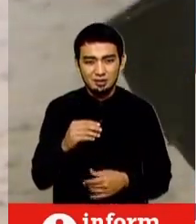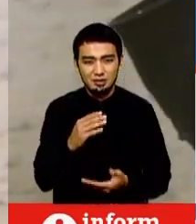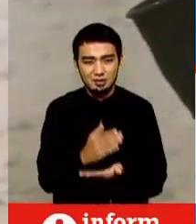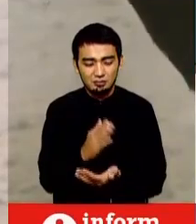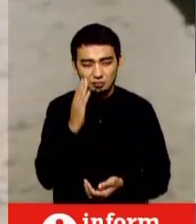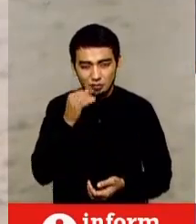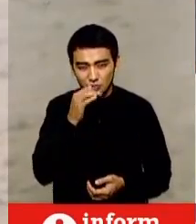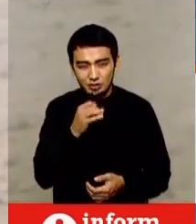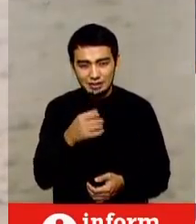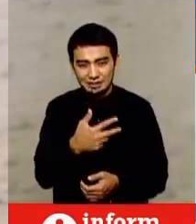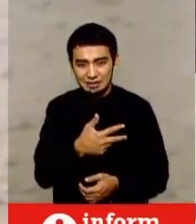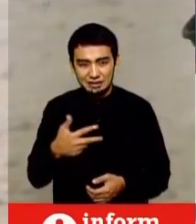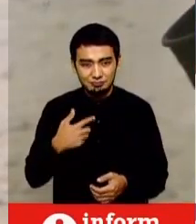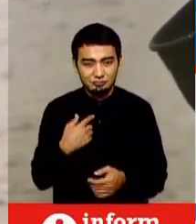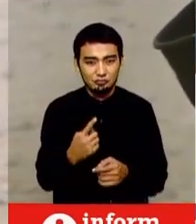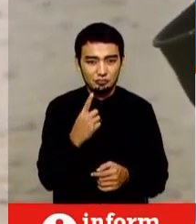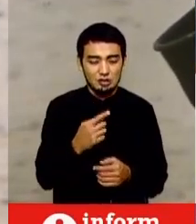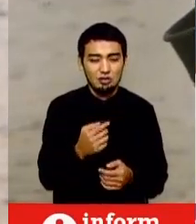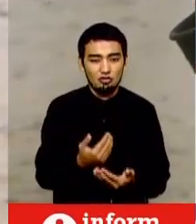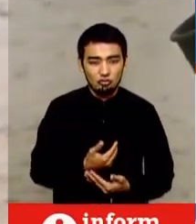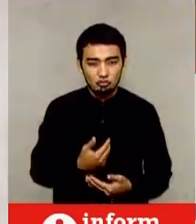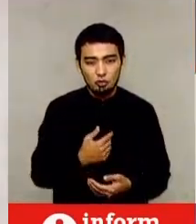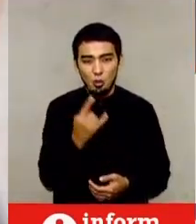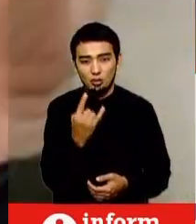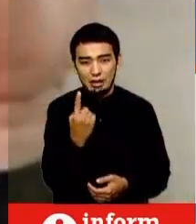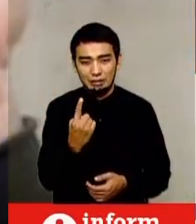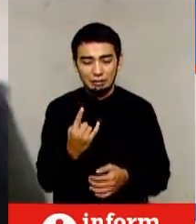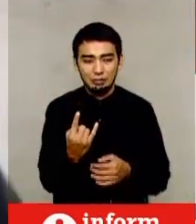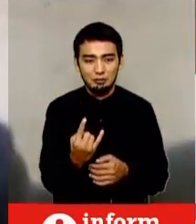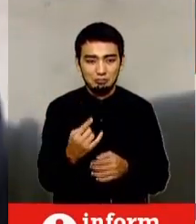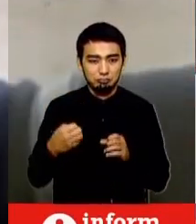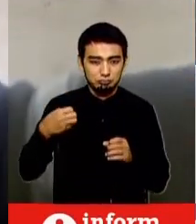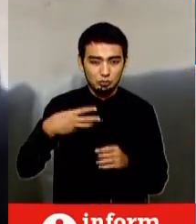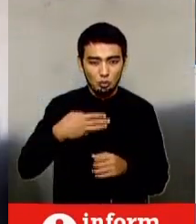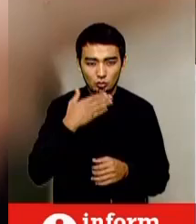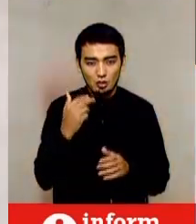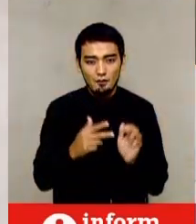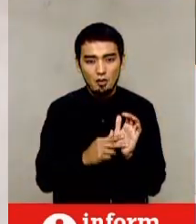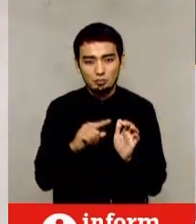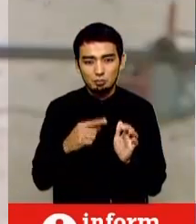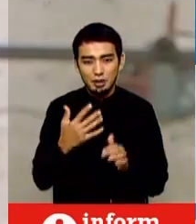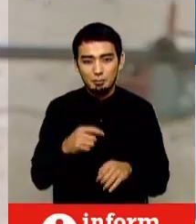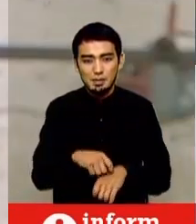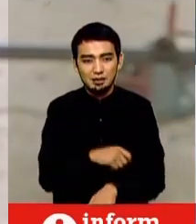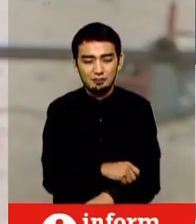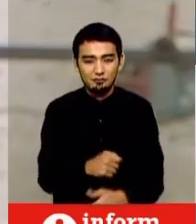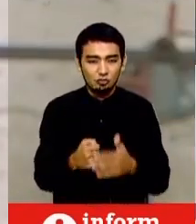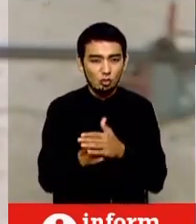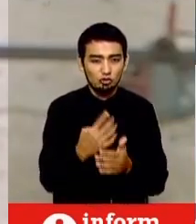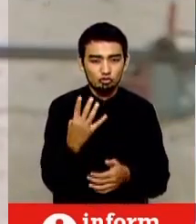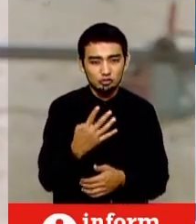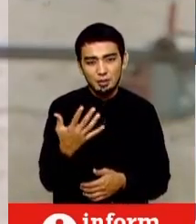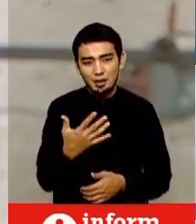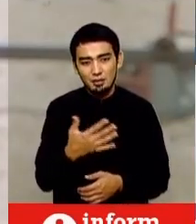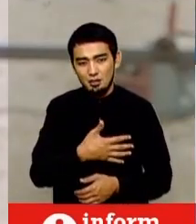третьем этаже, то же самое, у меня окна смотрят в одну сторону. 8,5 метров, это, считай, до 4-5 этажа